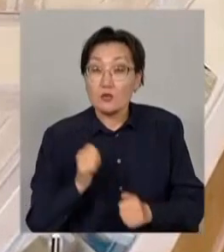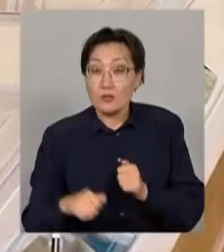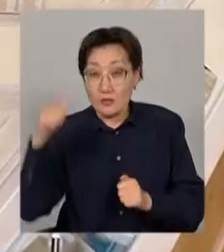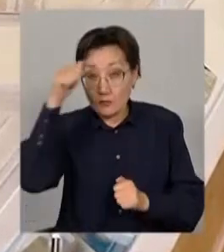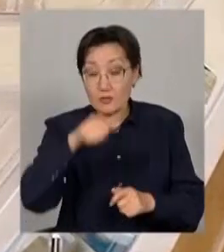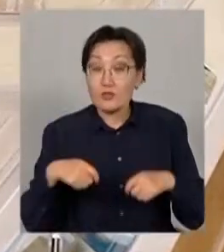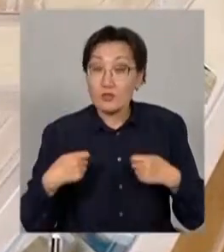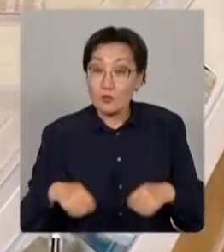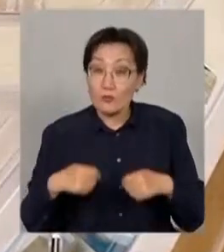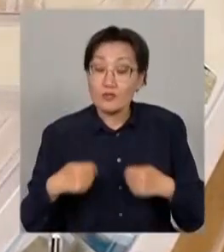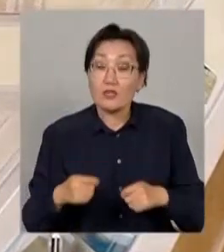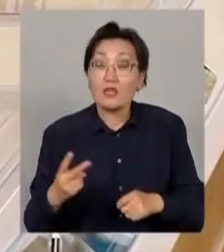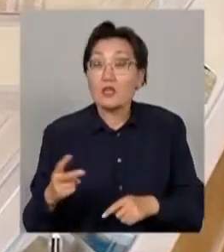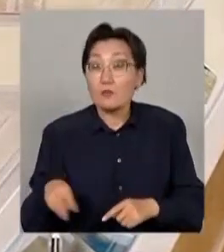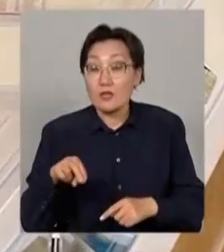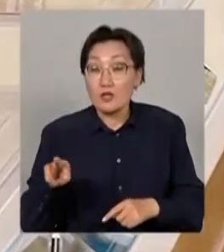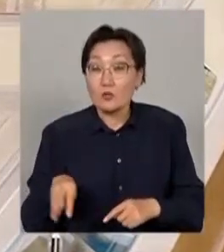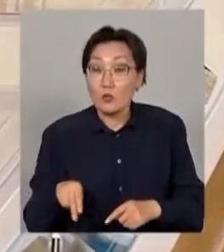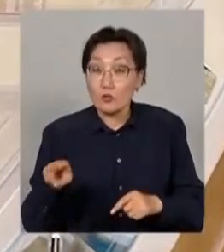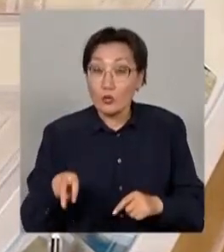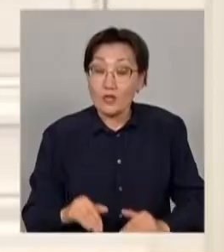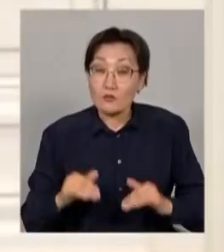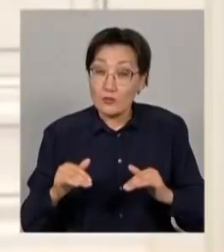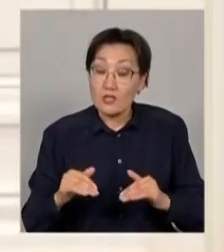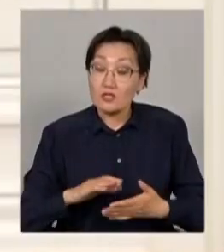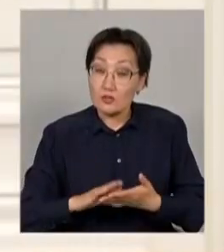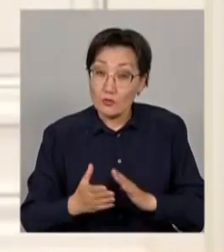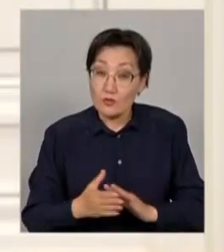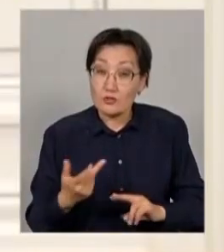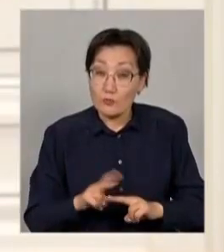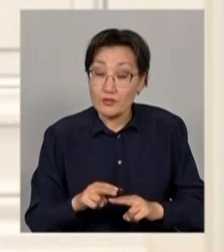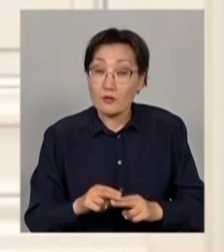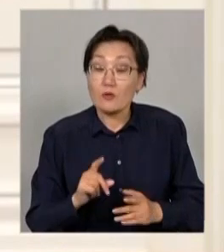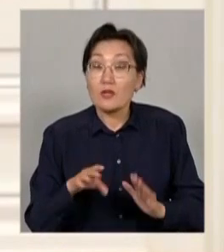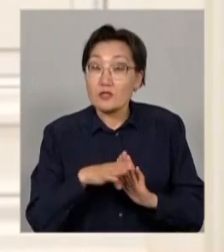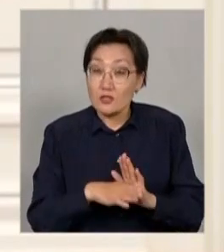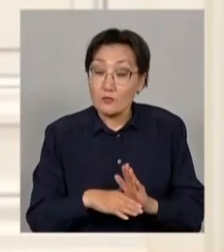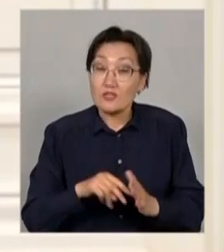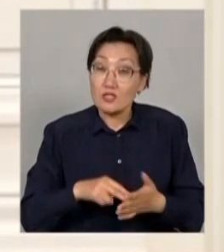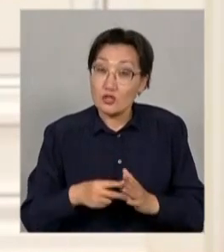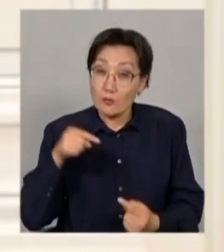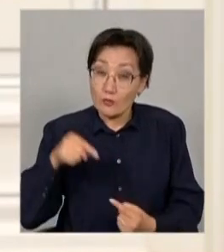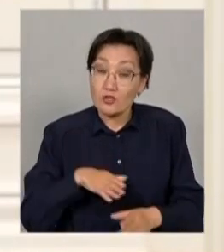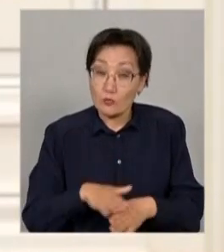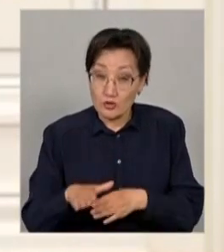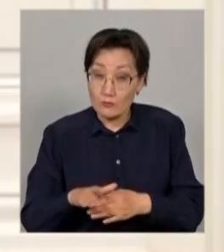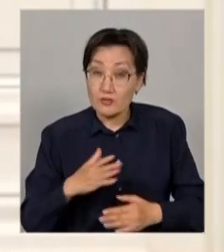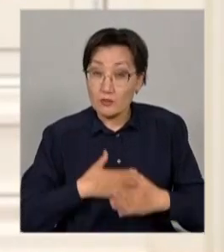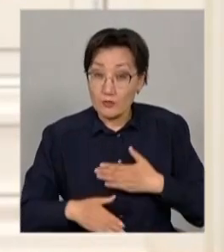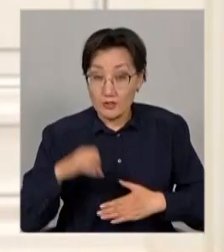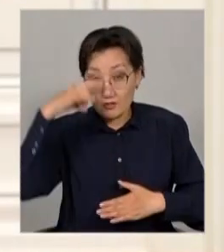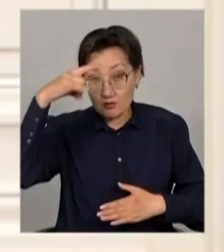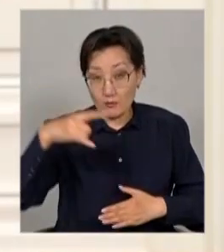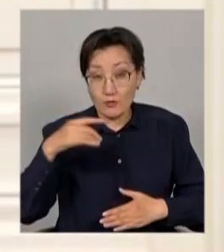тауар айналымының көлемін 2 миллиард долларға дейін жеткізуге келіскен болатынбыз. Сол аталған міндеттер жоспарға сай іске асып жатқаны қуантады. Қазақстан